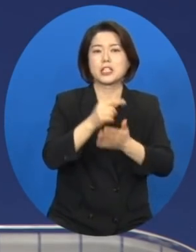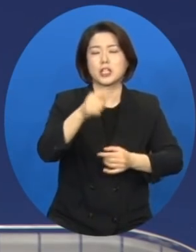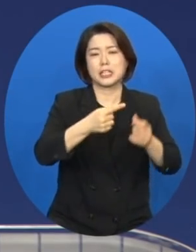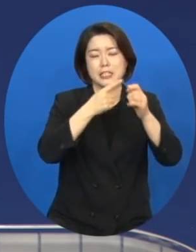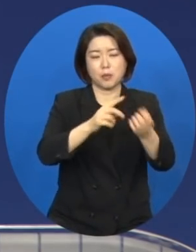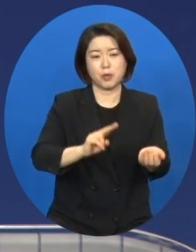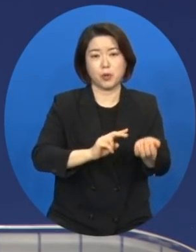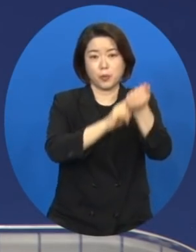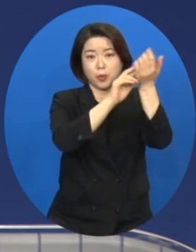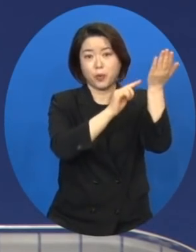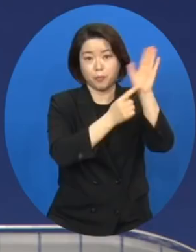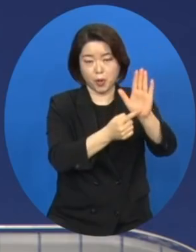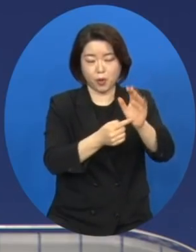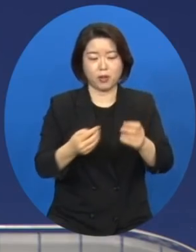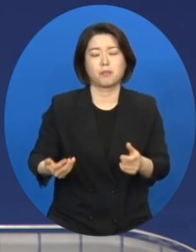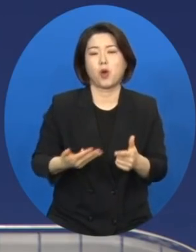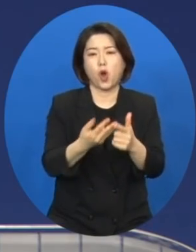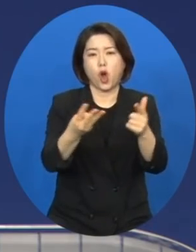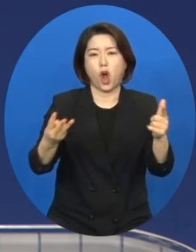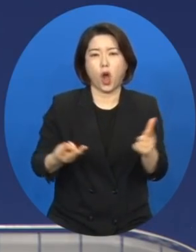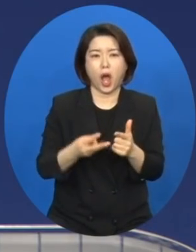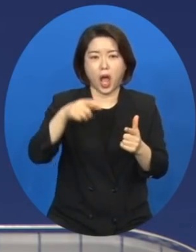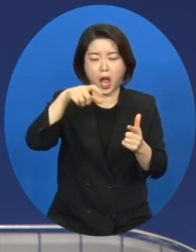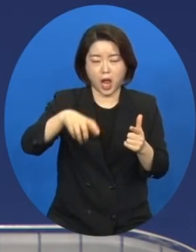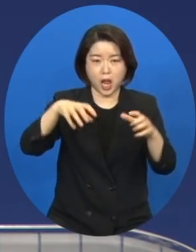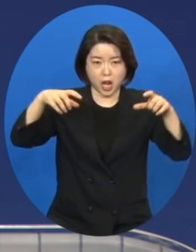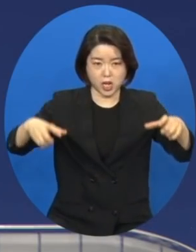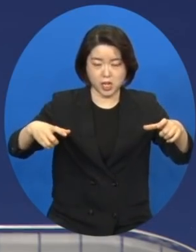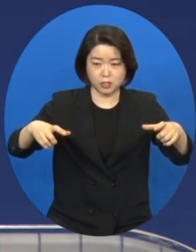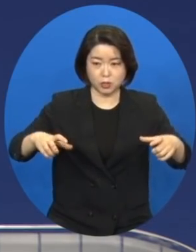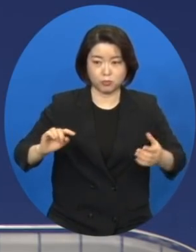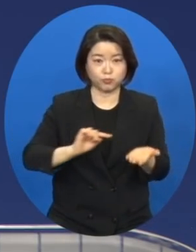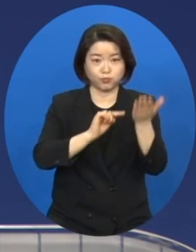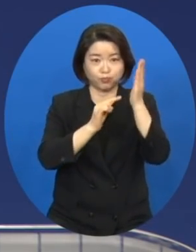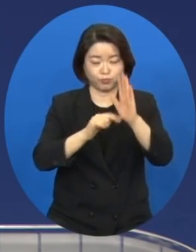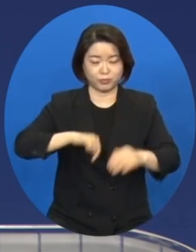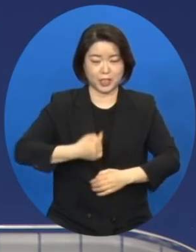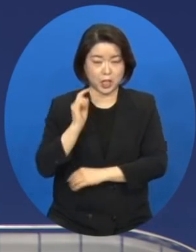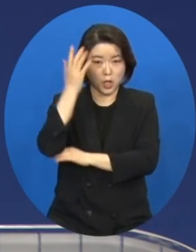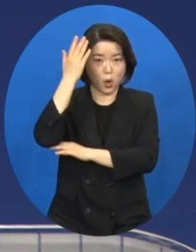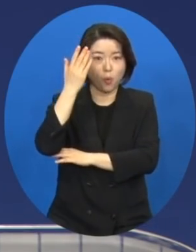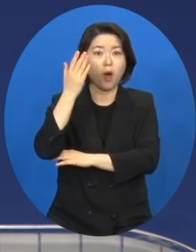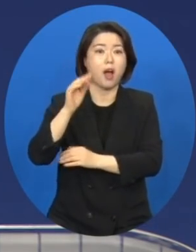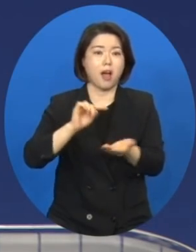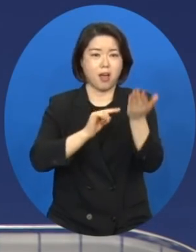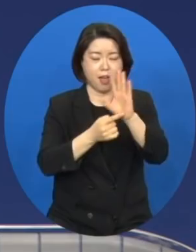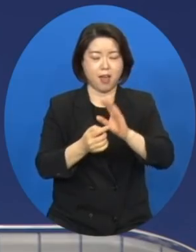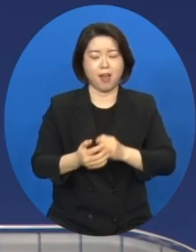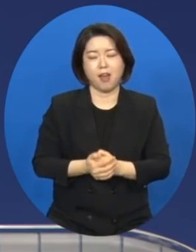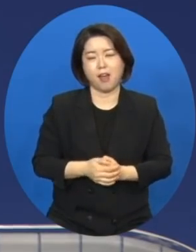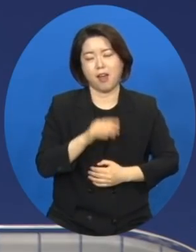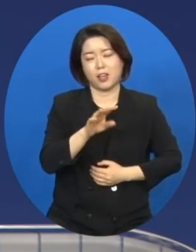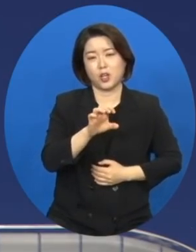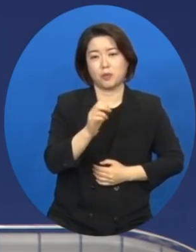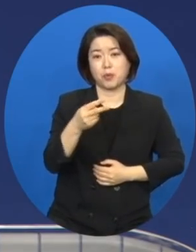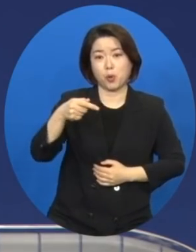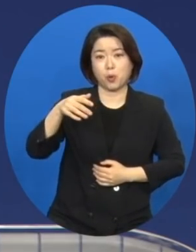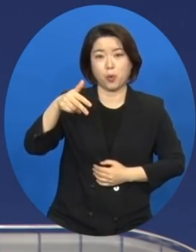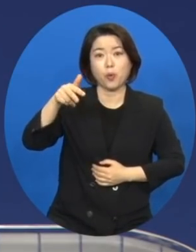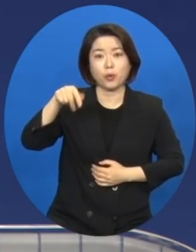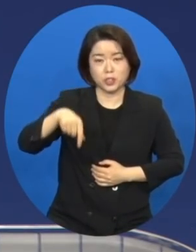갈릴리 가나에서 행하여 자기의 영광을 드러내셨다. 이 표징, 표적이라고 하는 이 단어는 어떤